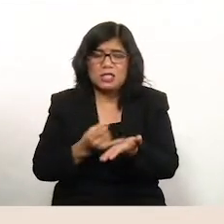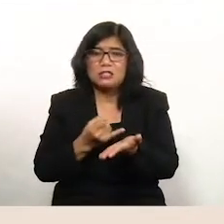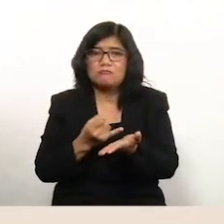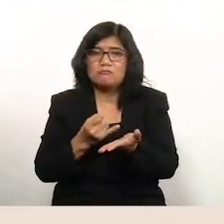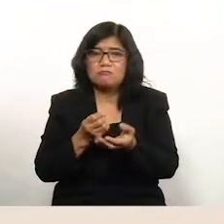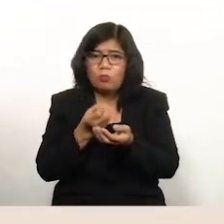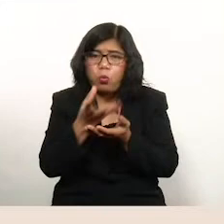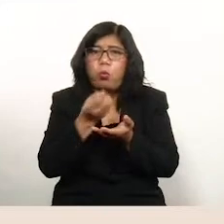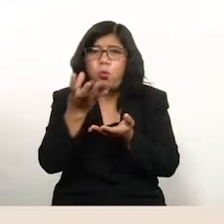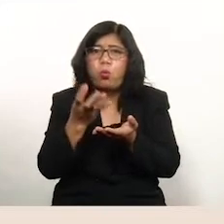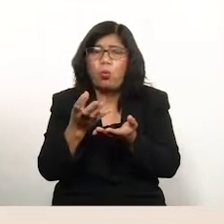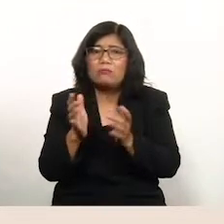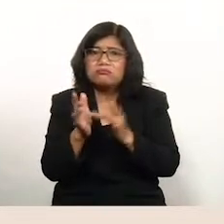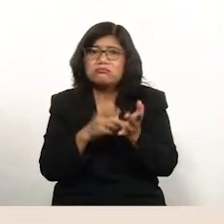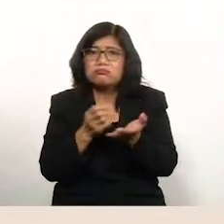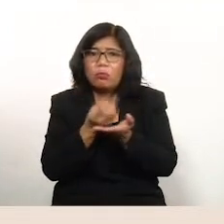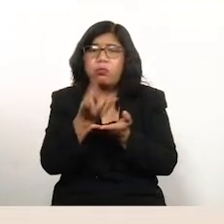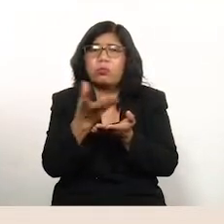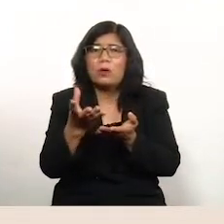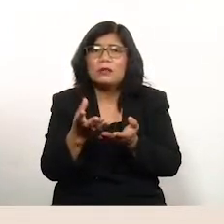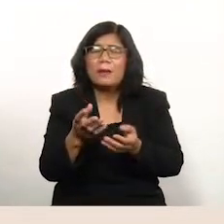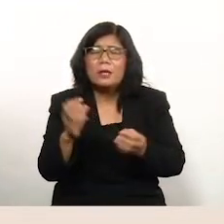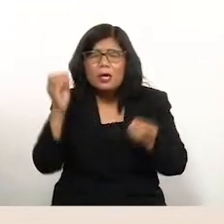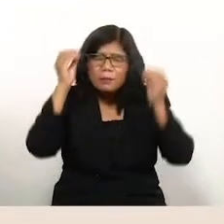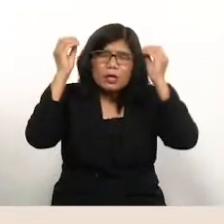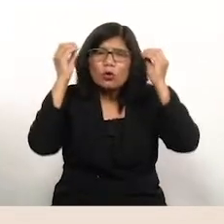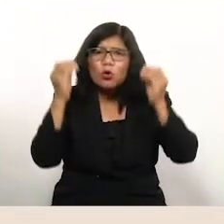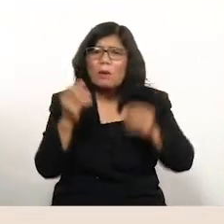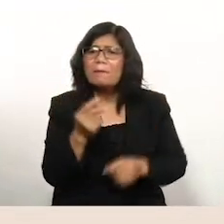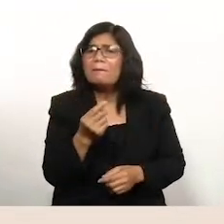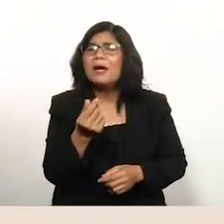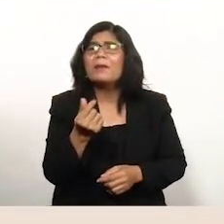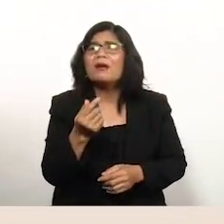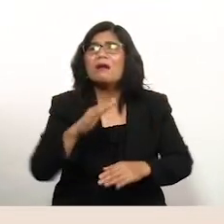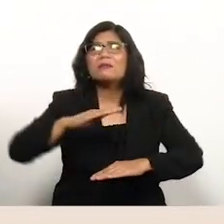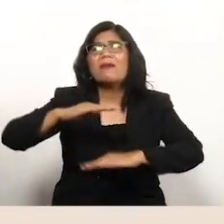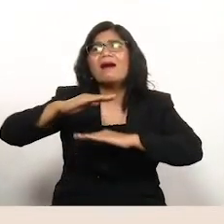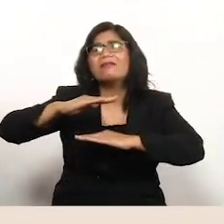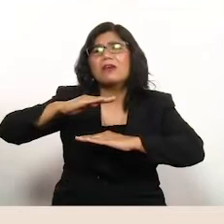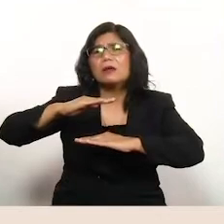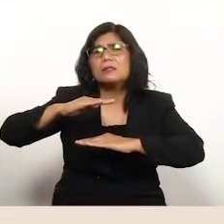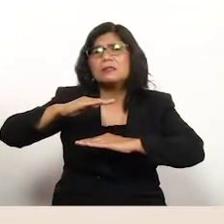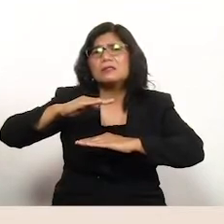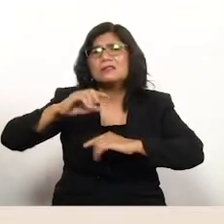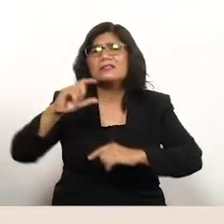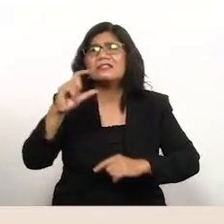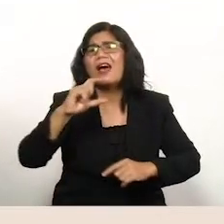Injil Hai tapi kita bingung enggak ada biayanya Gan dananya enggak terbatas caranya